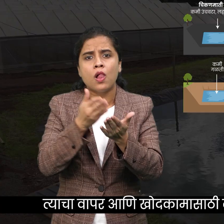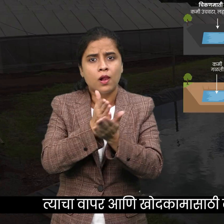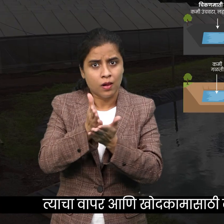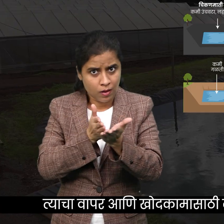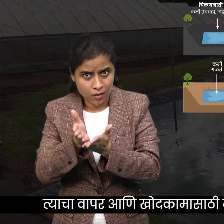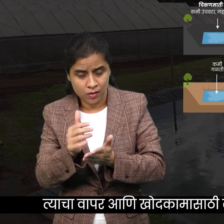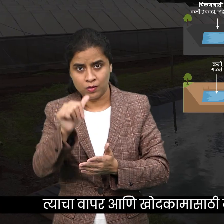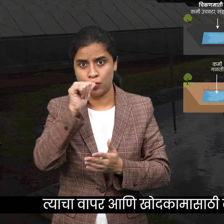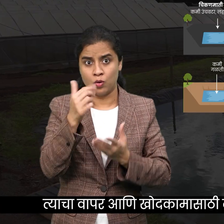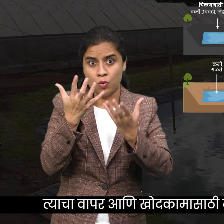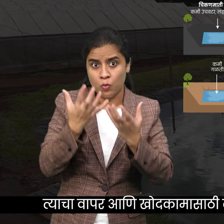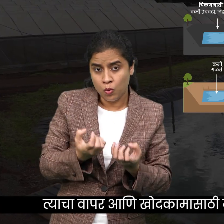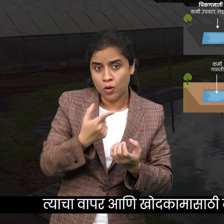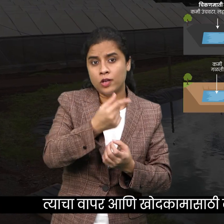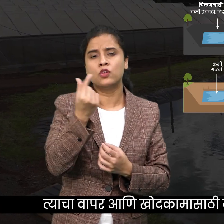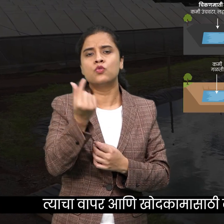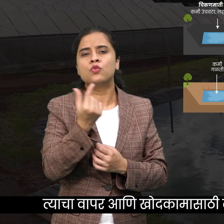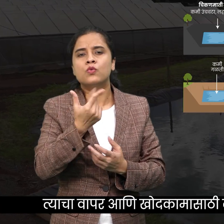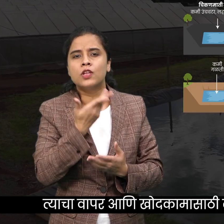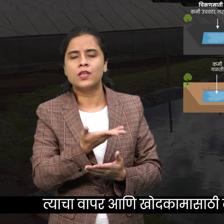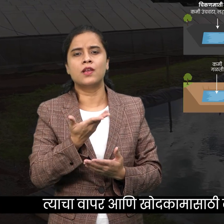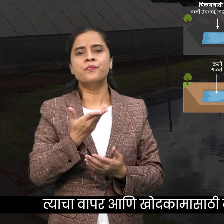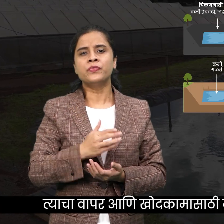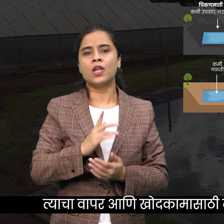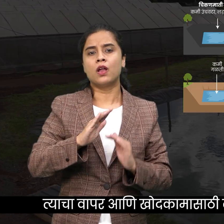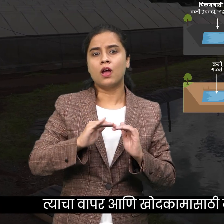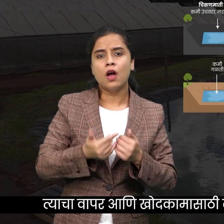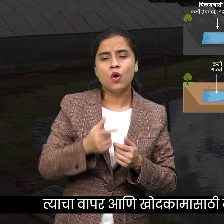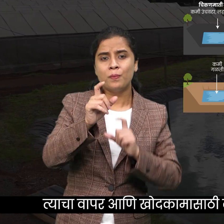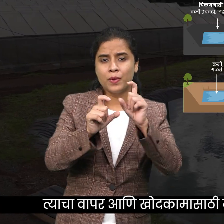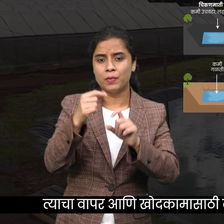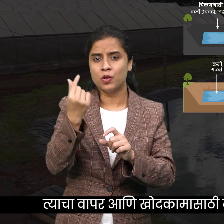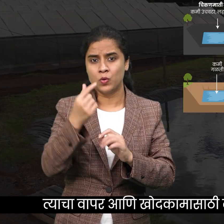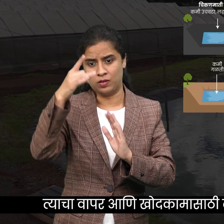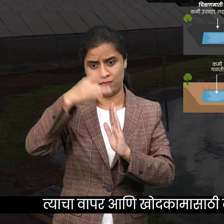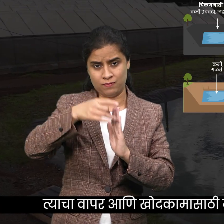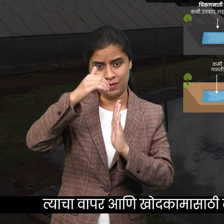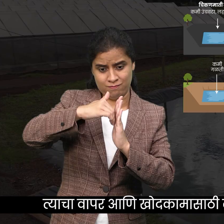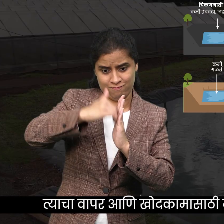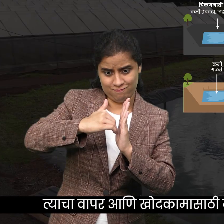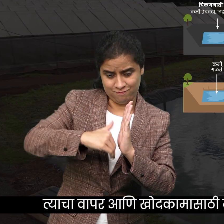त्याचा वापर आणि खोदकामासाठी लागणारा मजुरीचा खर्च यावर अवलंबून असते.